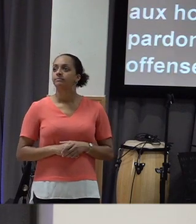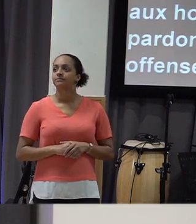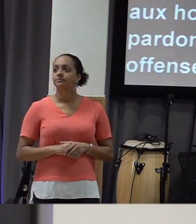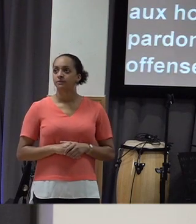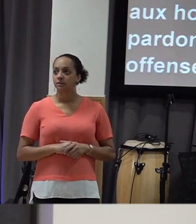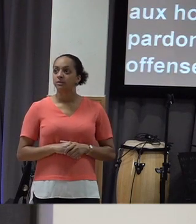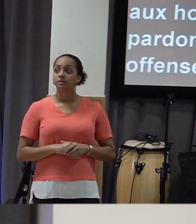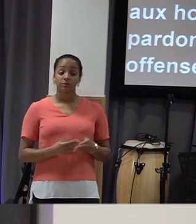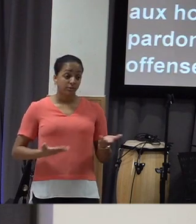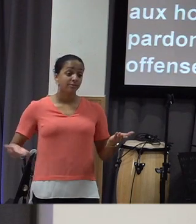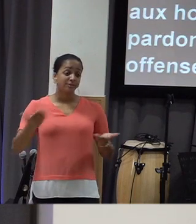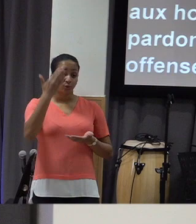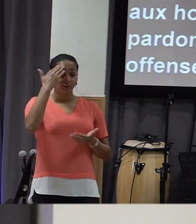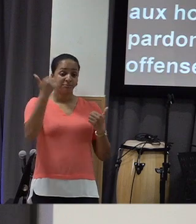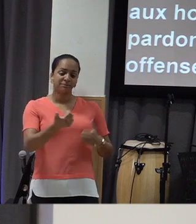Encore faut-il le mettre en pratique.